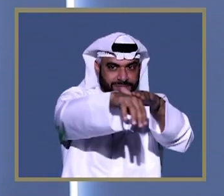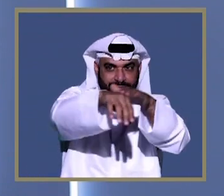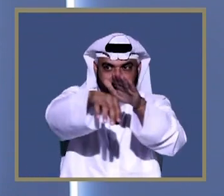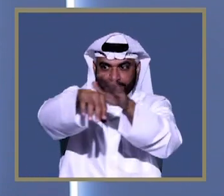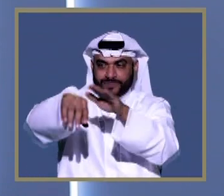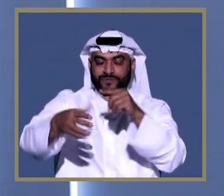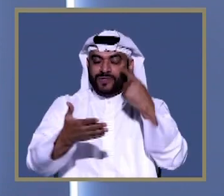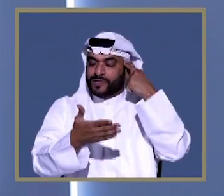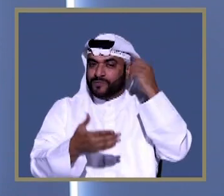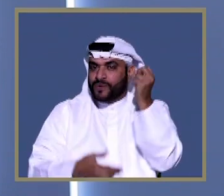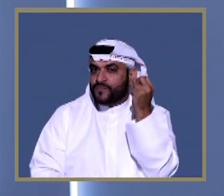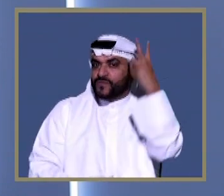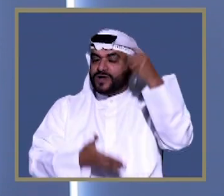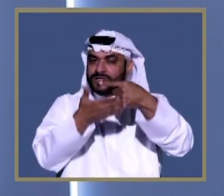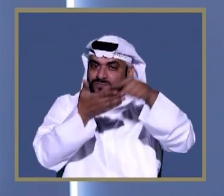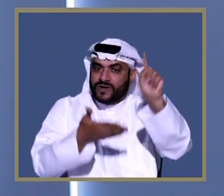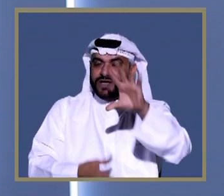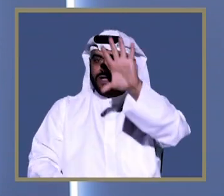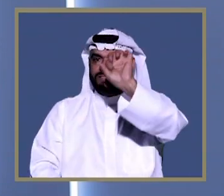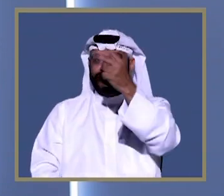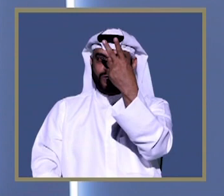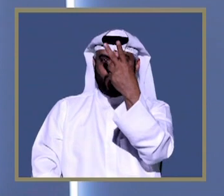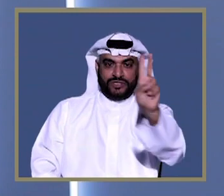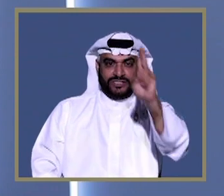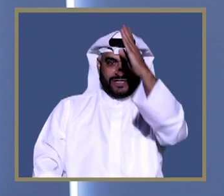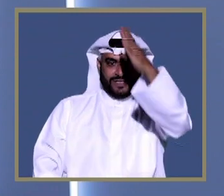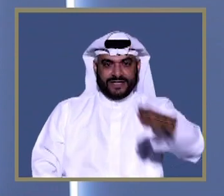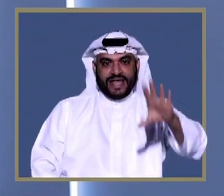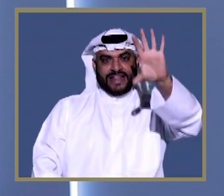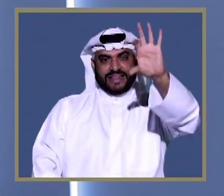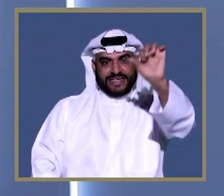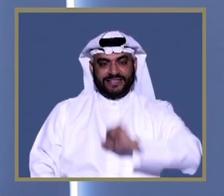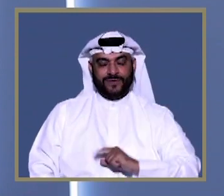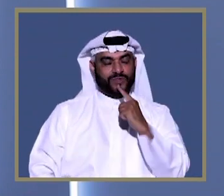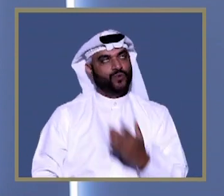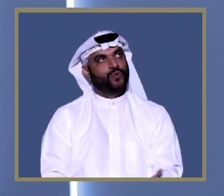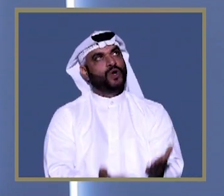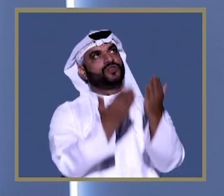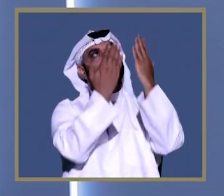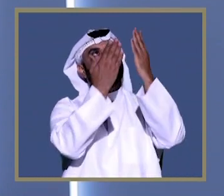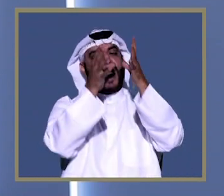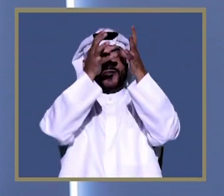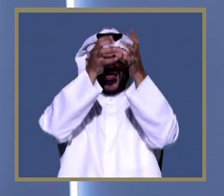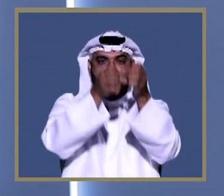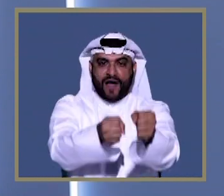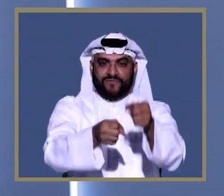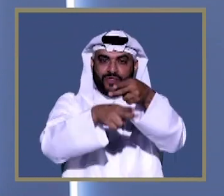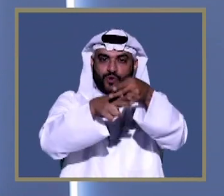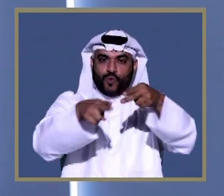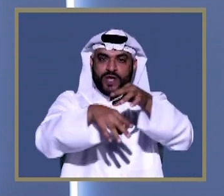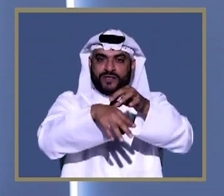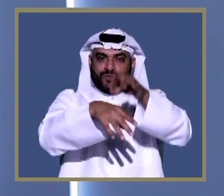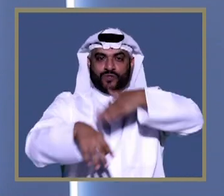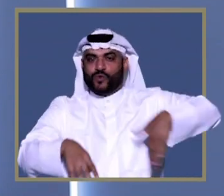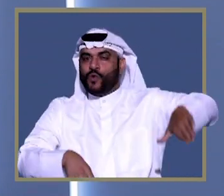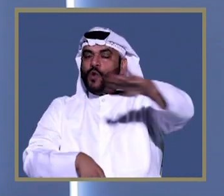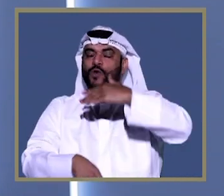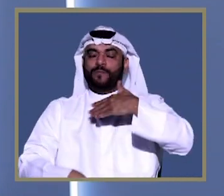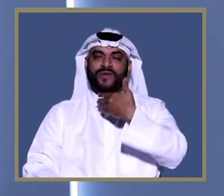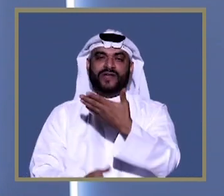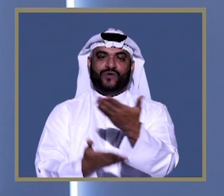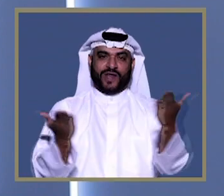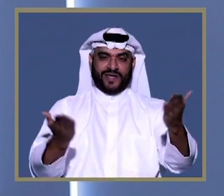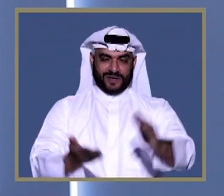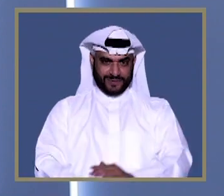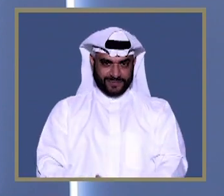وندعو جميع المواطنين للإدلاء برأيهم يوم 29 سبتمبر، وندعو الله سبحانه وتعالى أن يحفظ الكويت